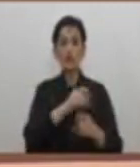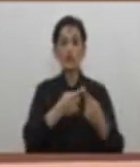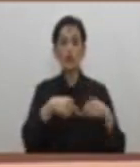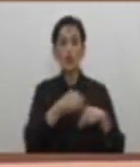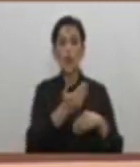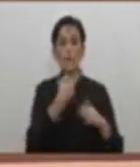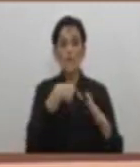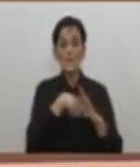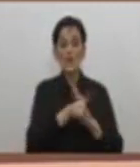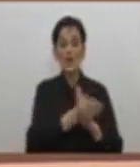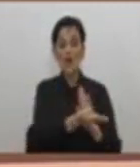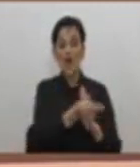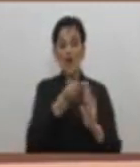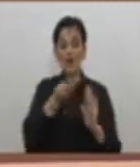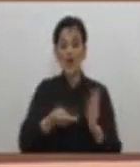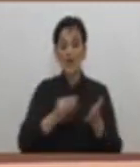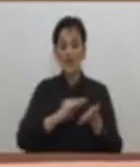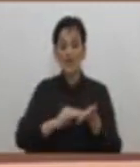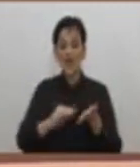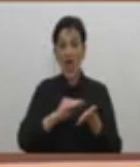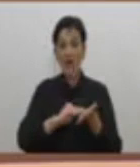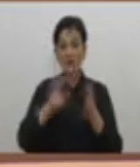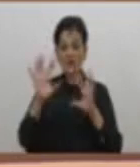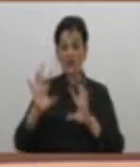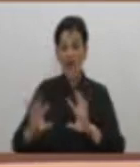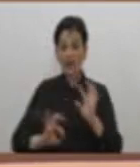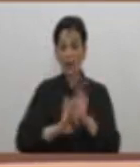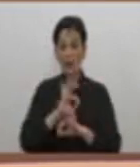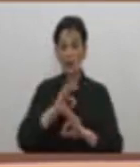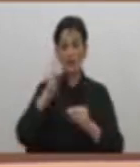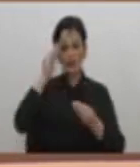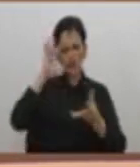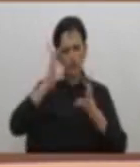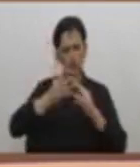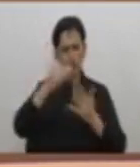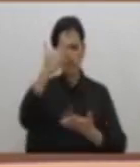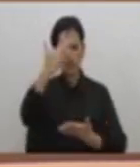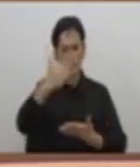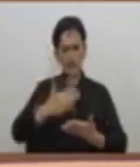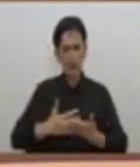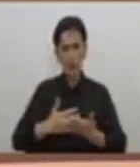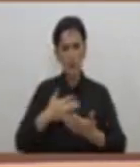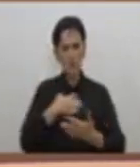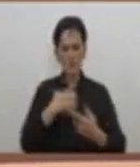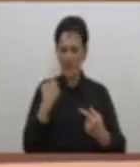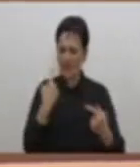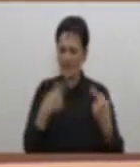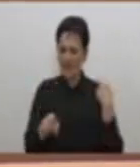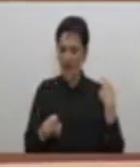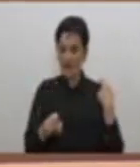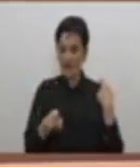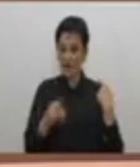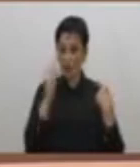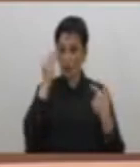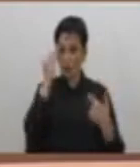მიერ გადმოგზავნილი რედაქციისაგან კანონპროექტის შინაარსობრივად მნიშვნელოვნად განსხვავებული ვერსია